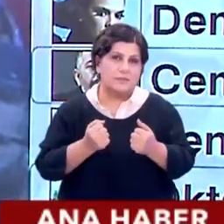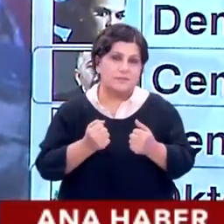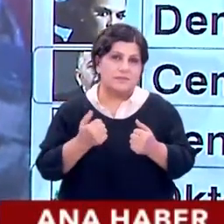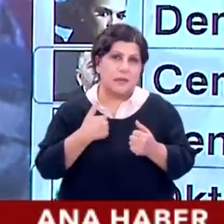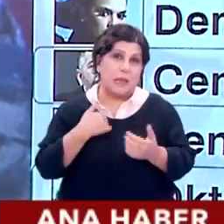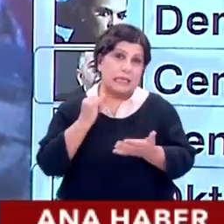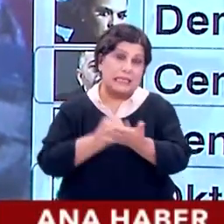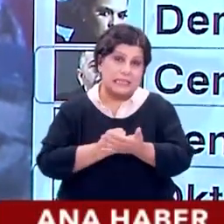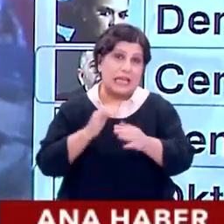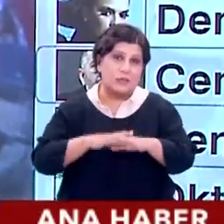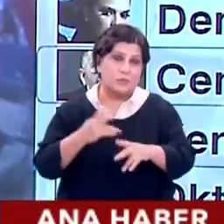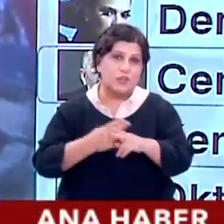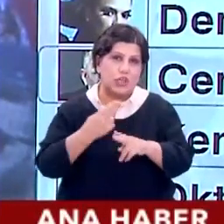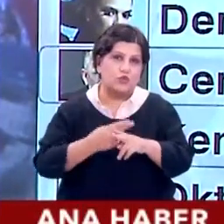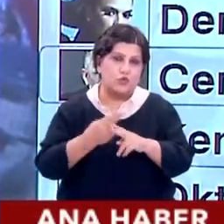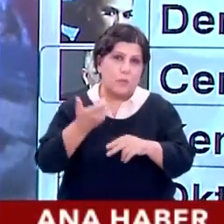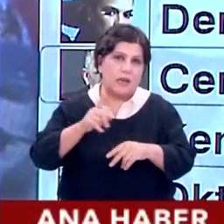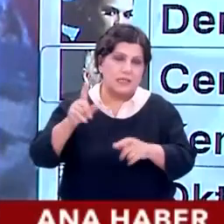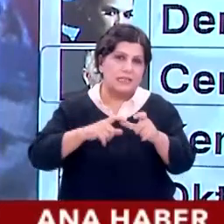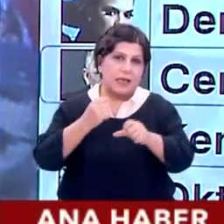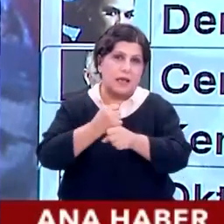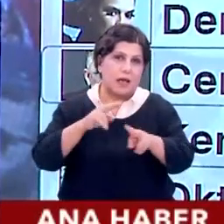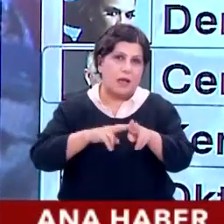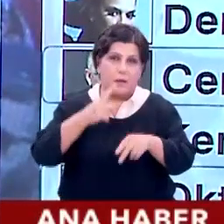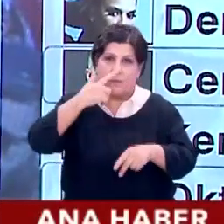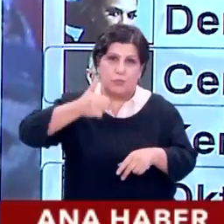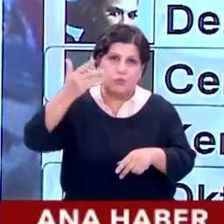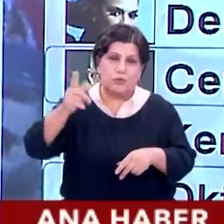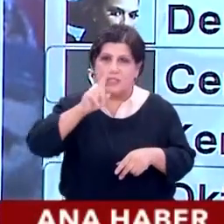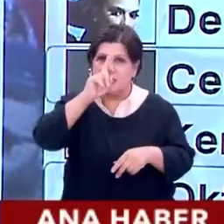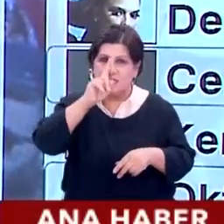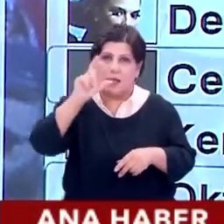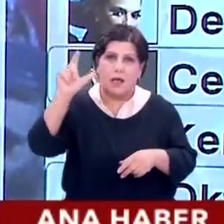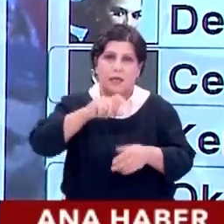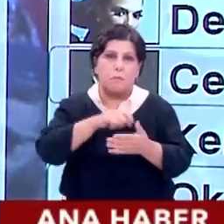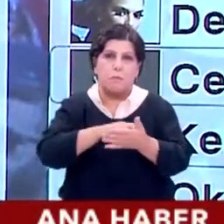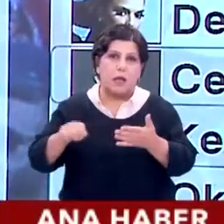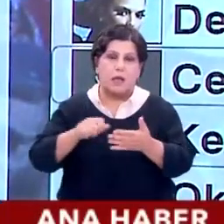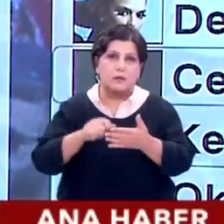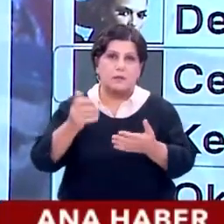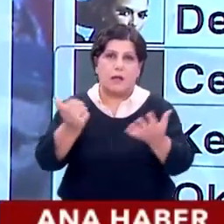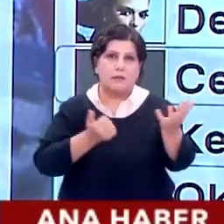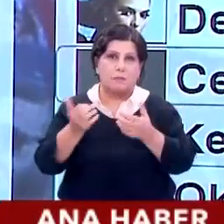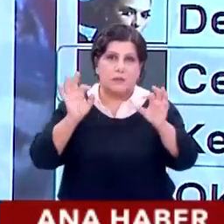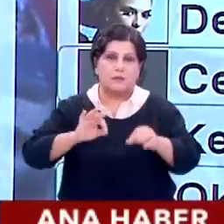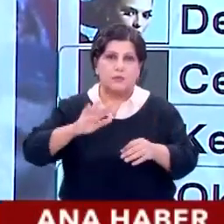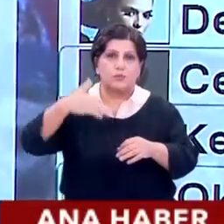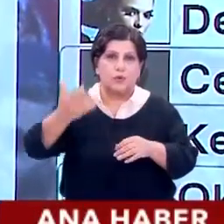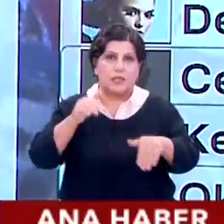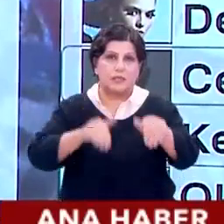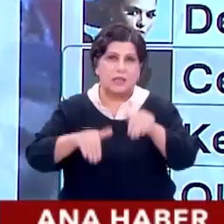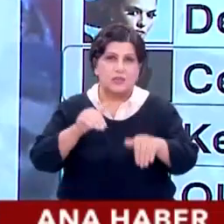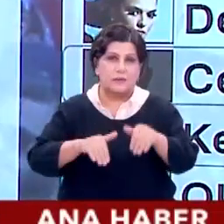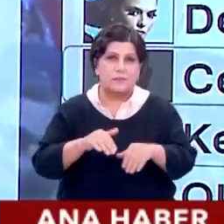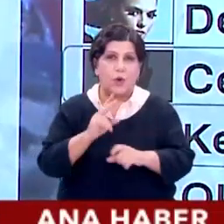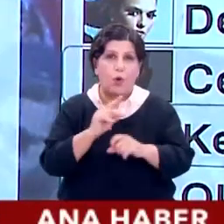iddia ediyorum diyor tecrübeli bir SGK müdürü işte nisan ayında Maaşlar alınır ardından da seçim Ömer Bey